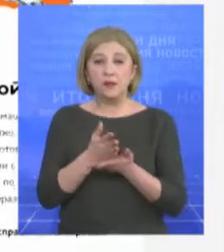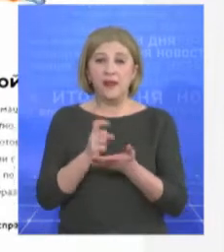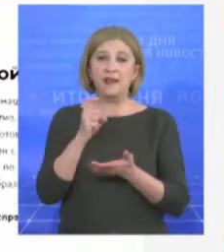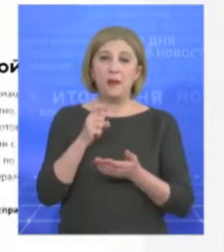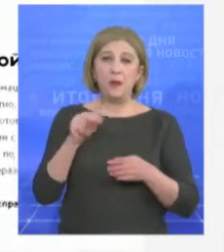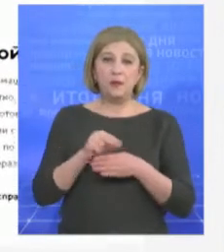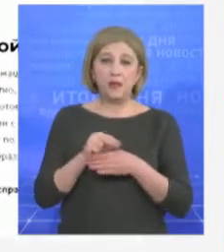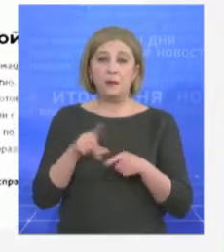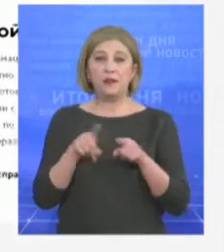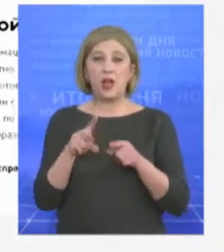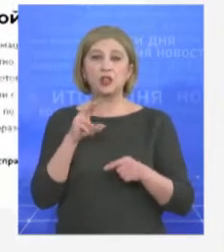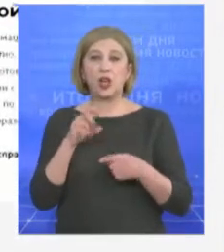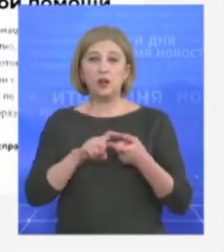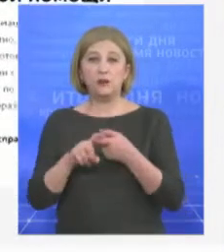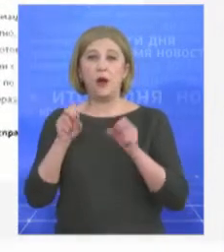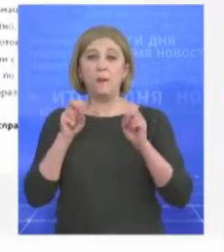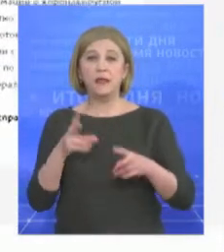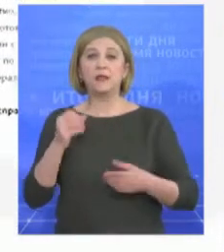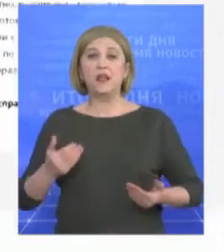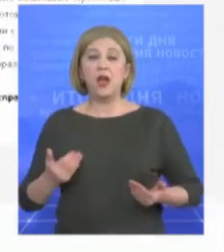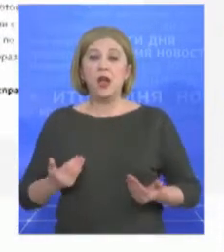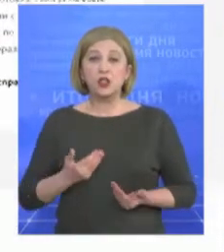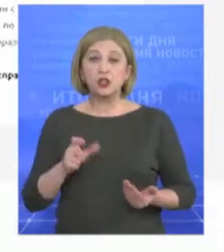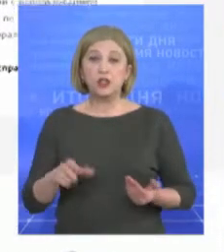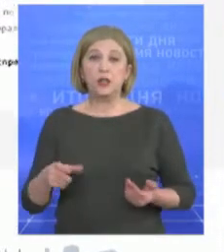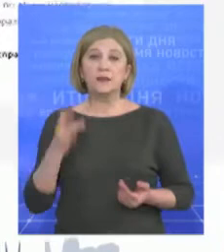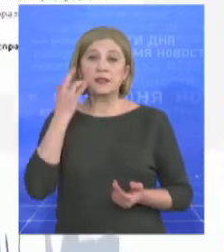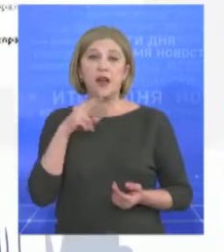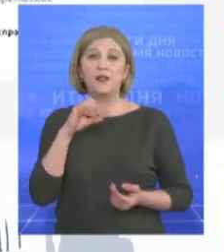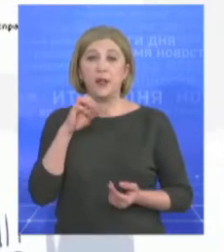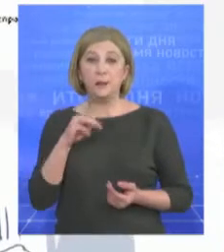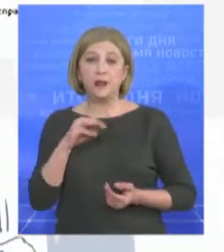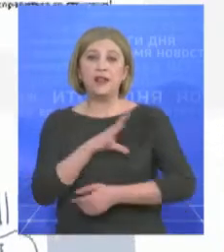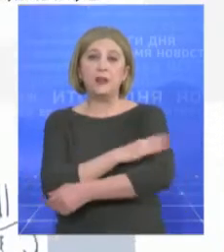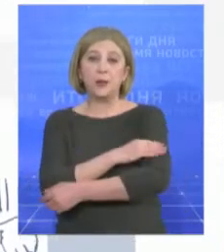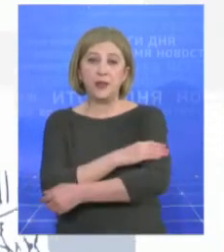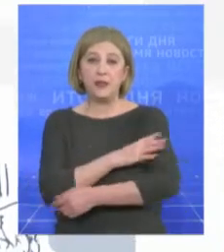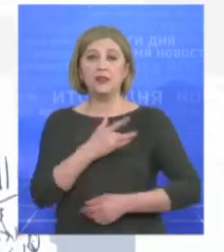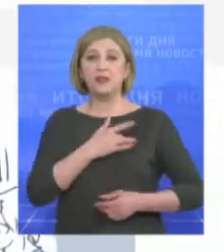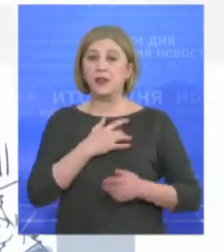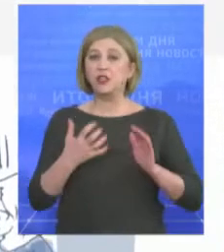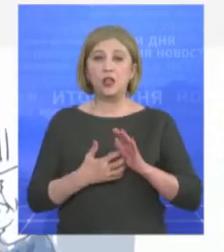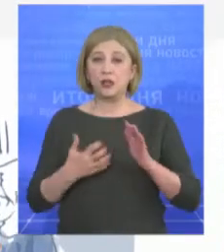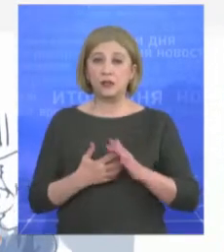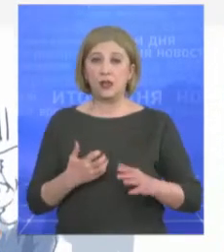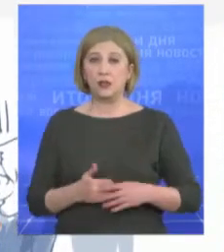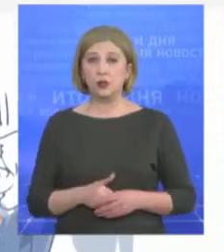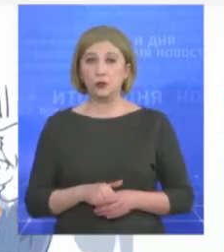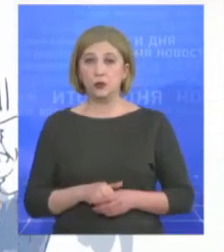или химиотерапии. Также коронавирус более опасен для жителей с сахарным диабетом, гипертонией, сердечной недостаточностью.